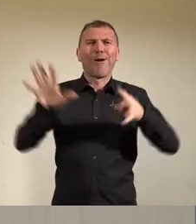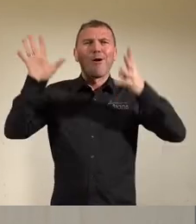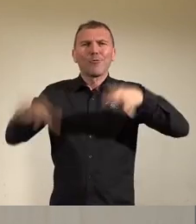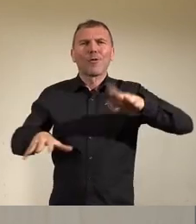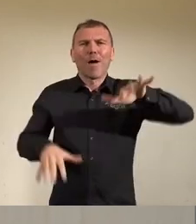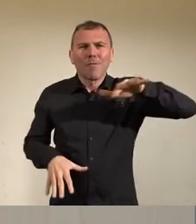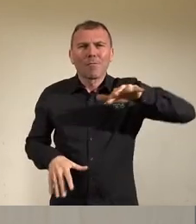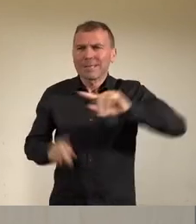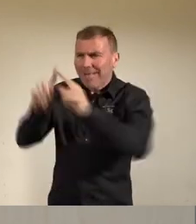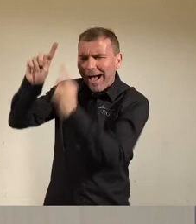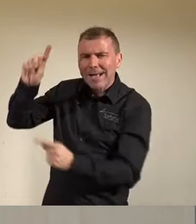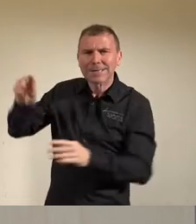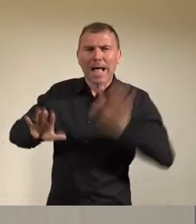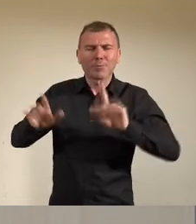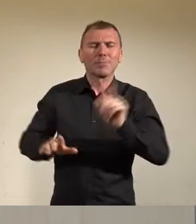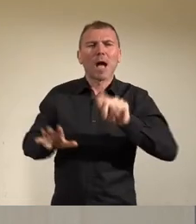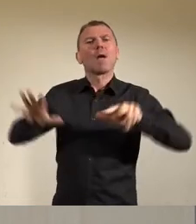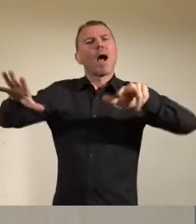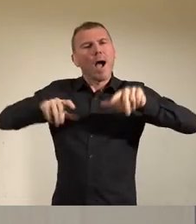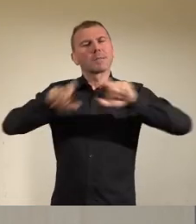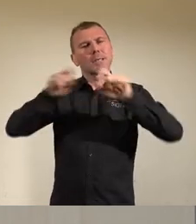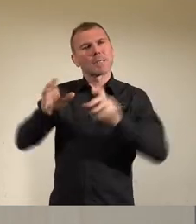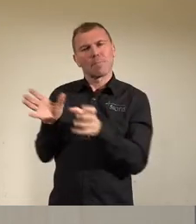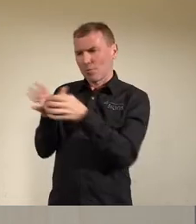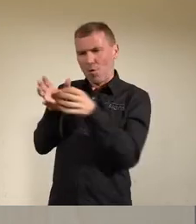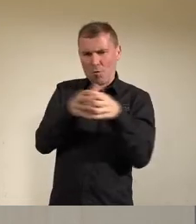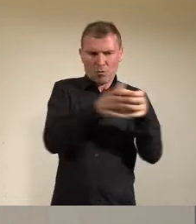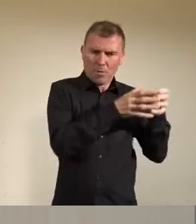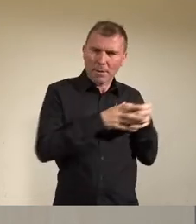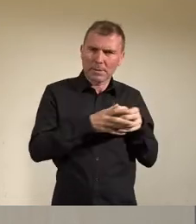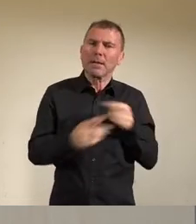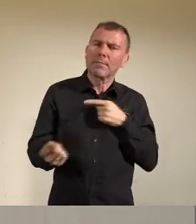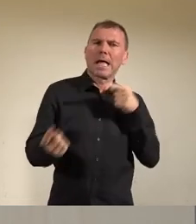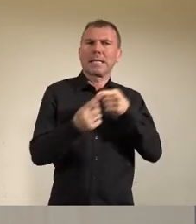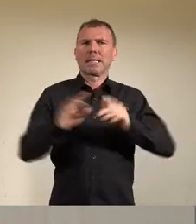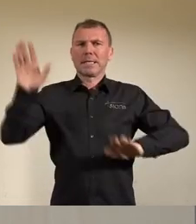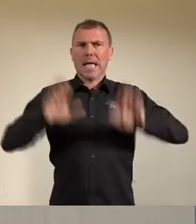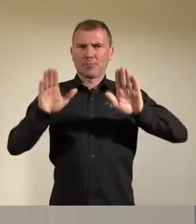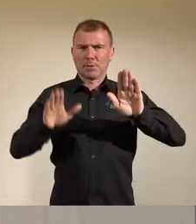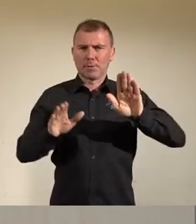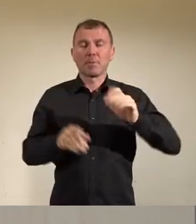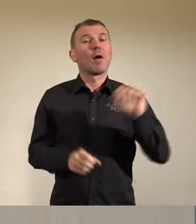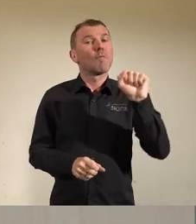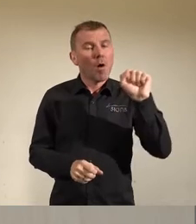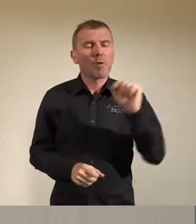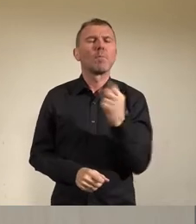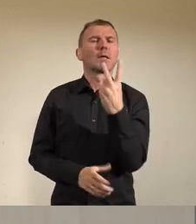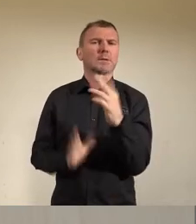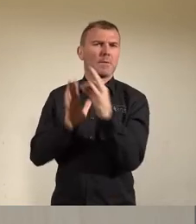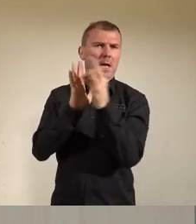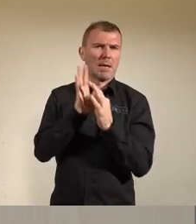915 Einwendungen, aber über diese 18 Themenkomplexe direkt abstimmen. Ich möchte das an zwei Punkten